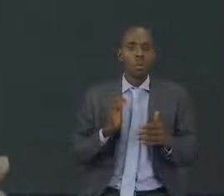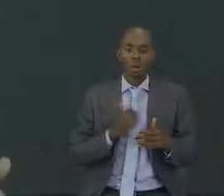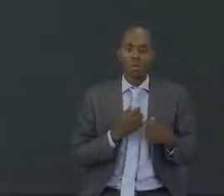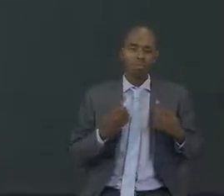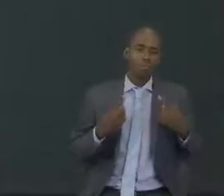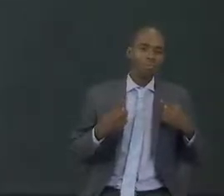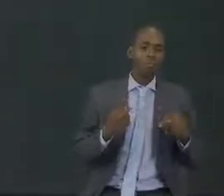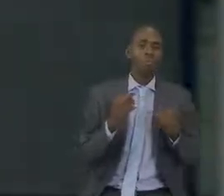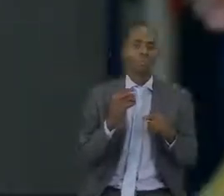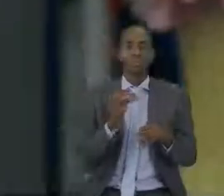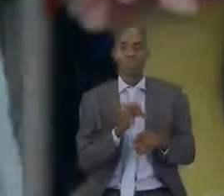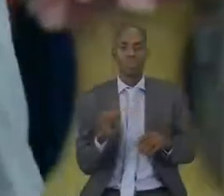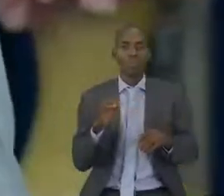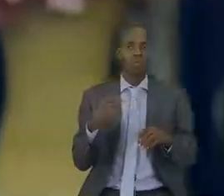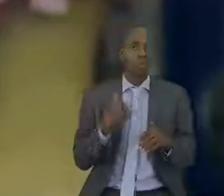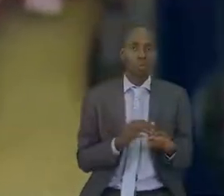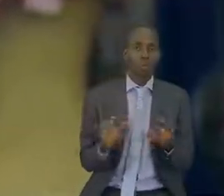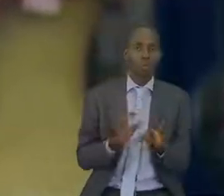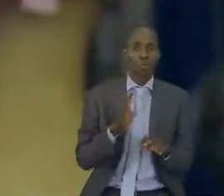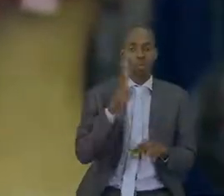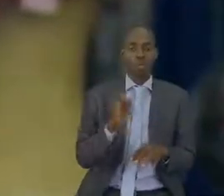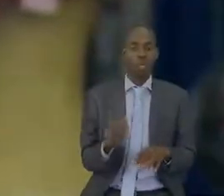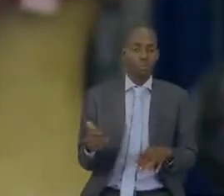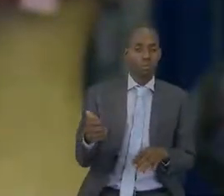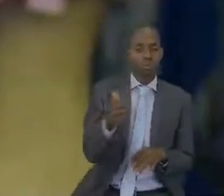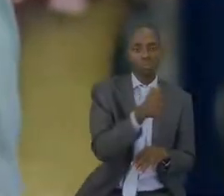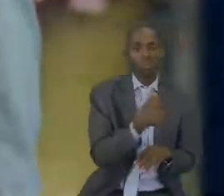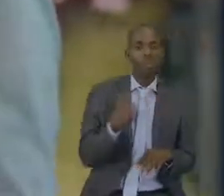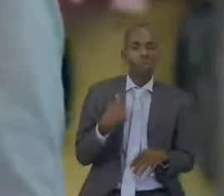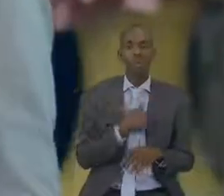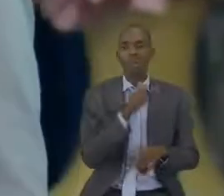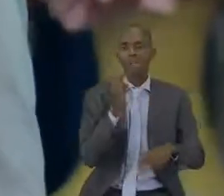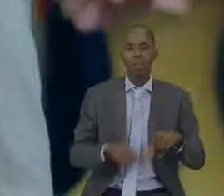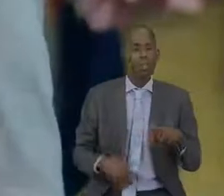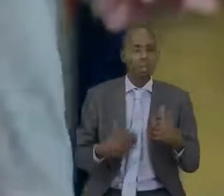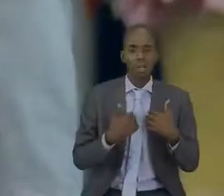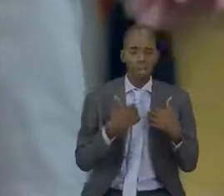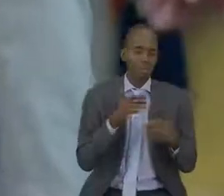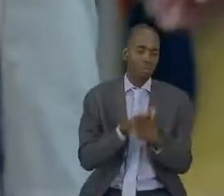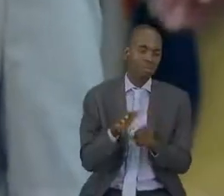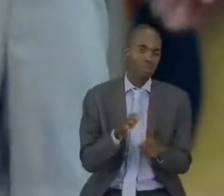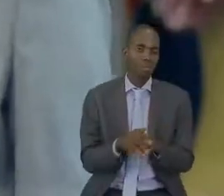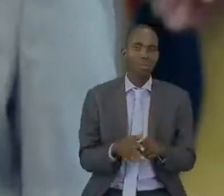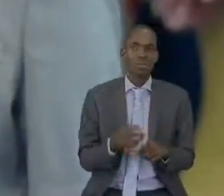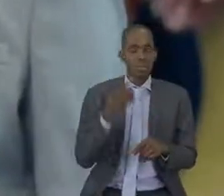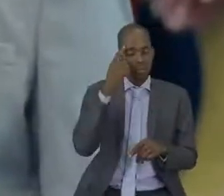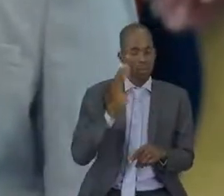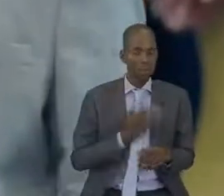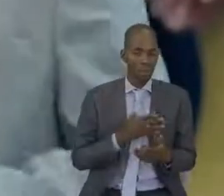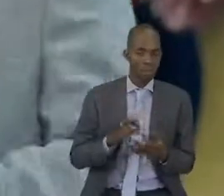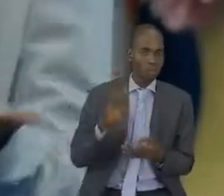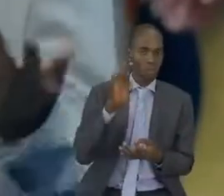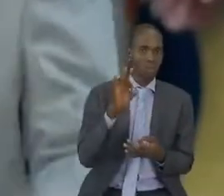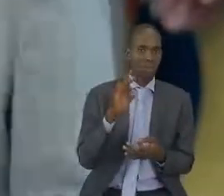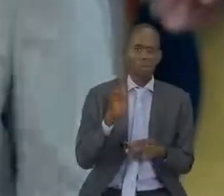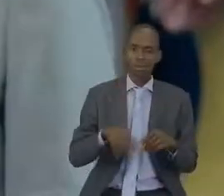les essais, nous-mêmes, nous ne pouvons pas avoir la suffisance pour notre esprit, pour notre